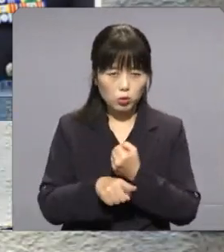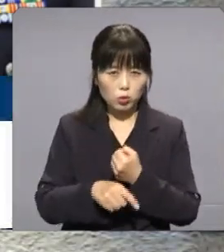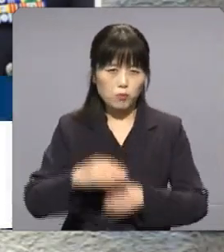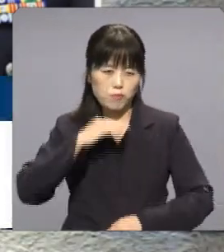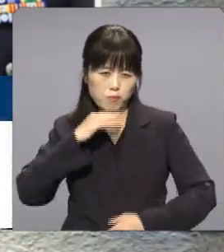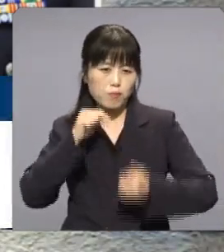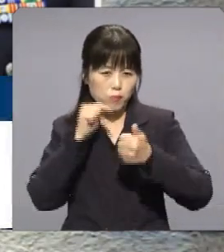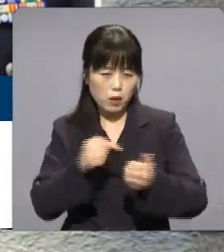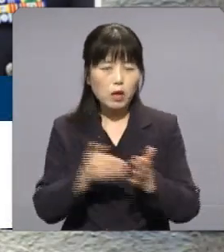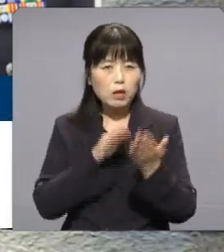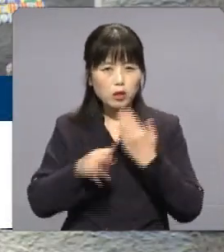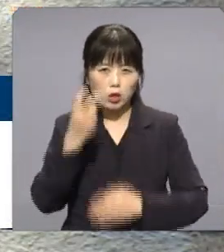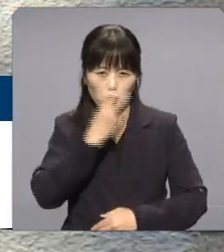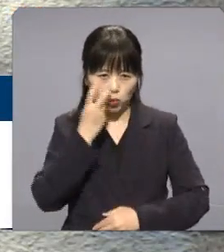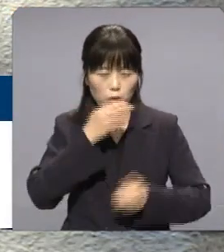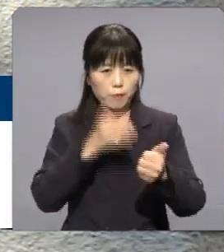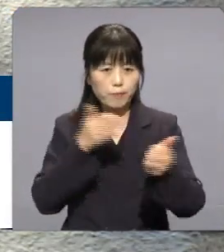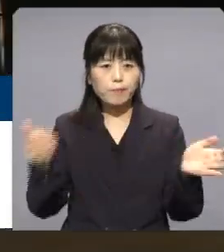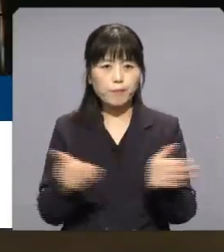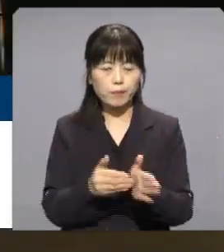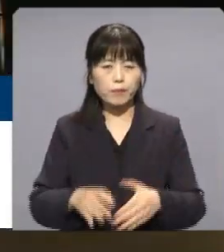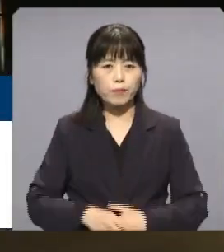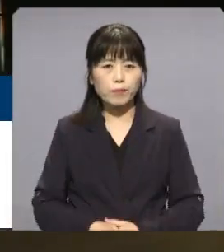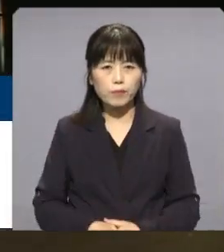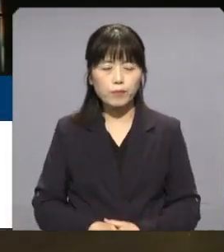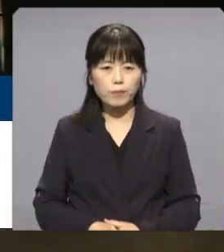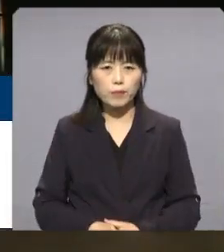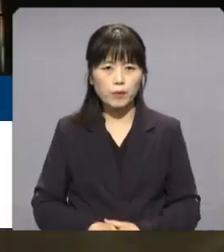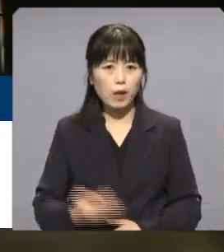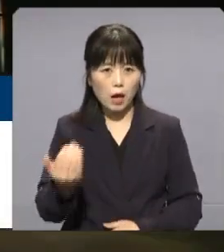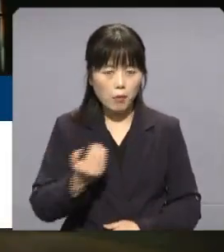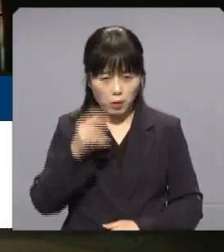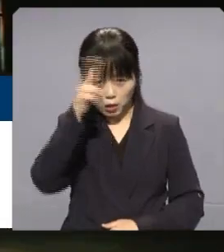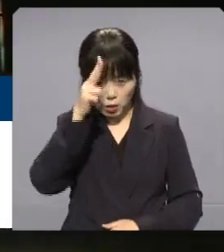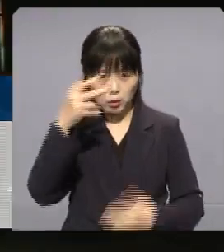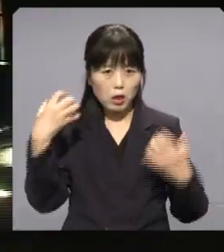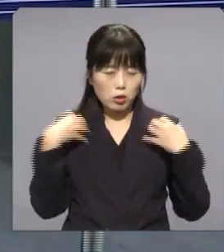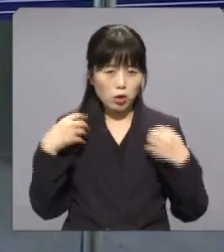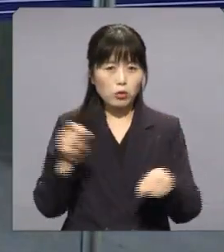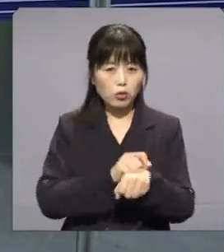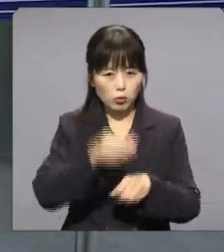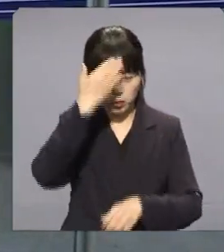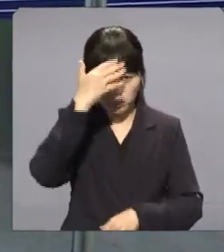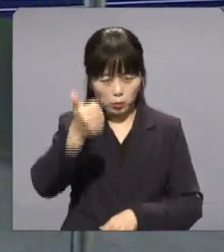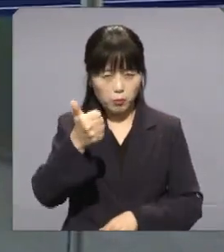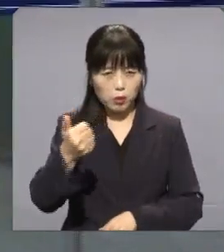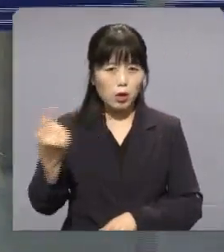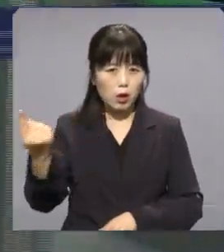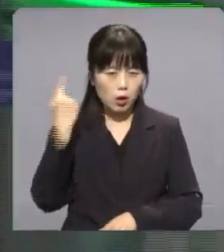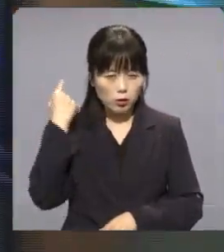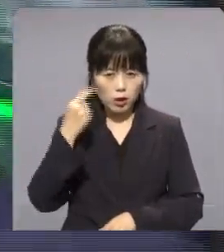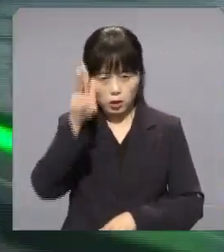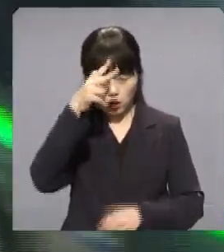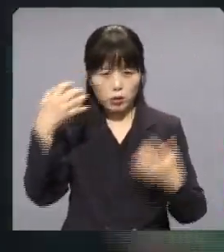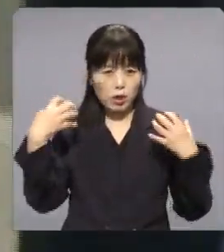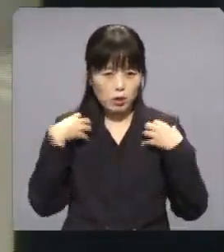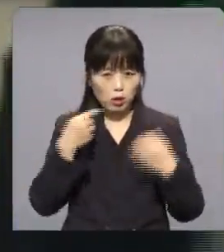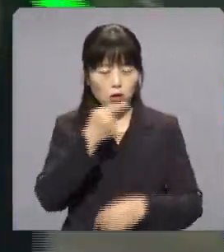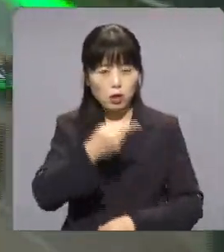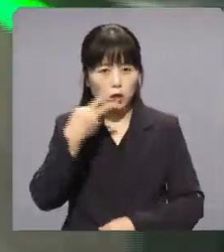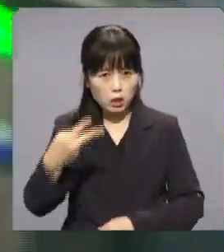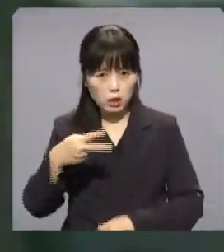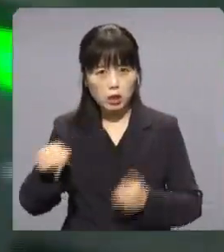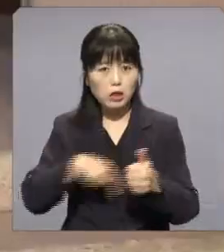대기 발령한 뒤 수사를 의뢰했습니다. 앞서 경찰청 특수본은 어제 서울경찰청